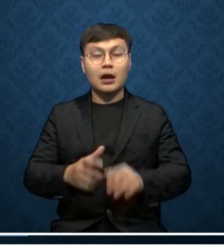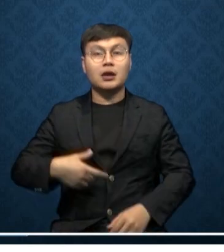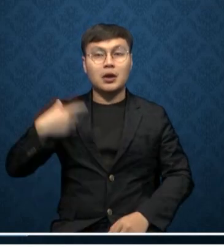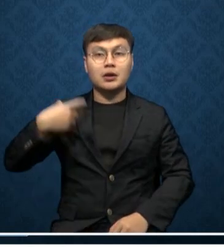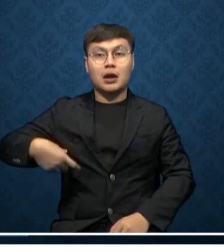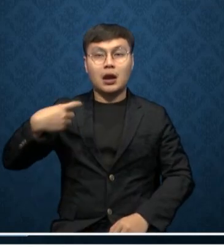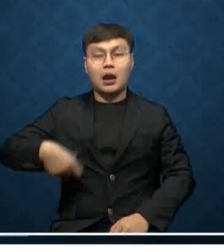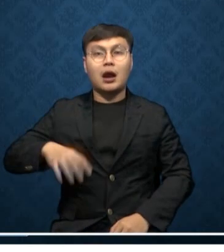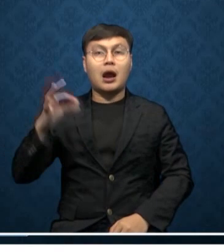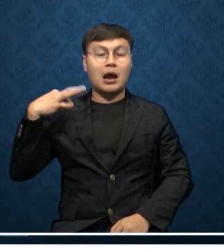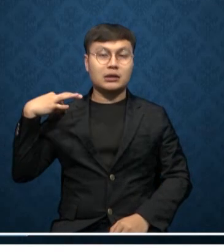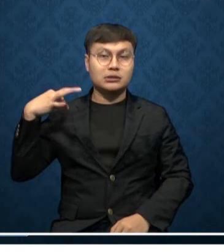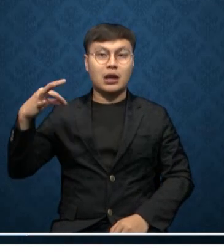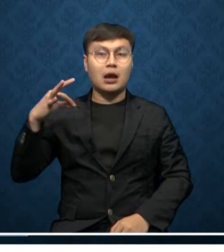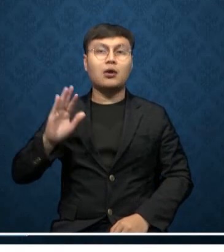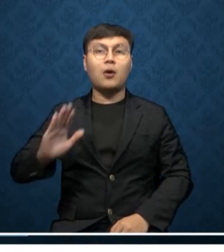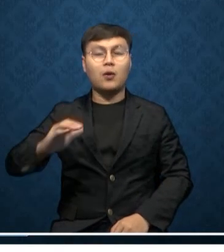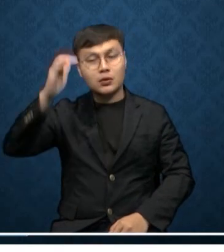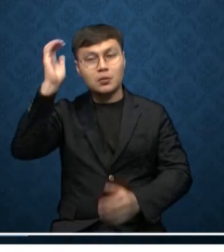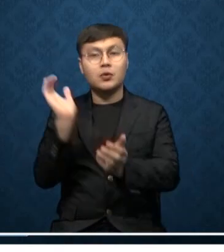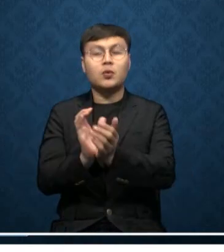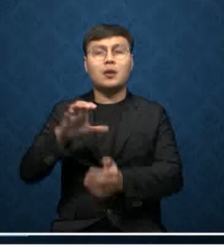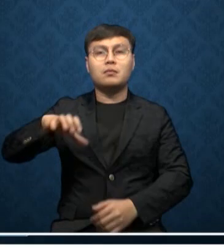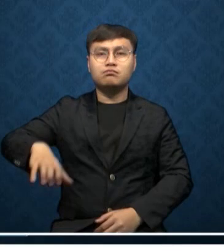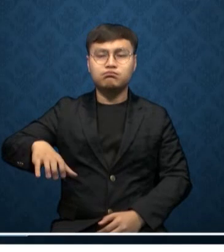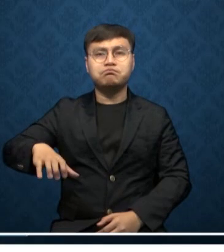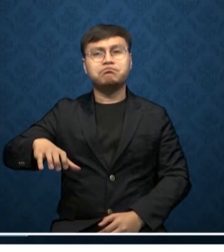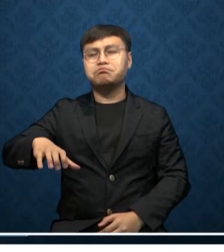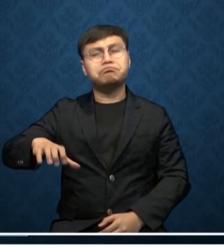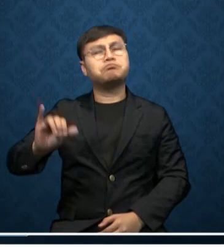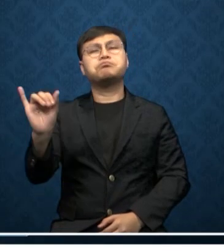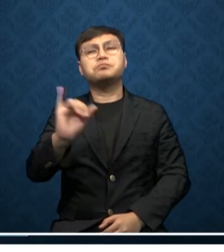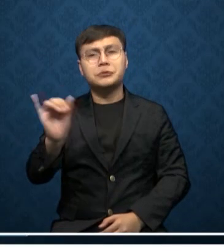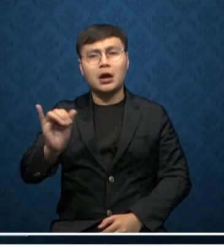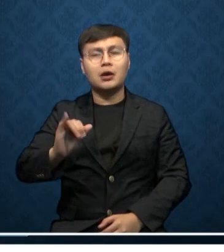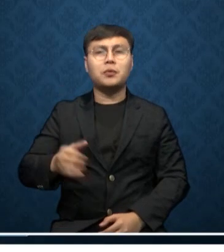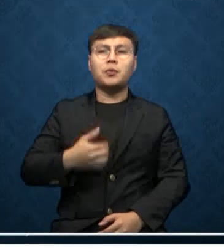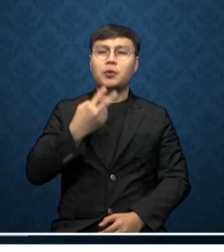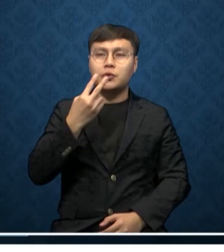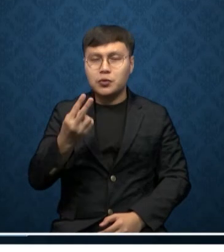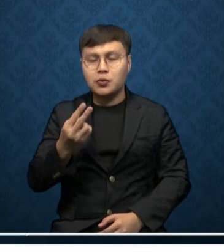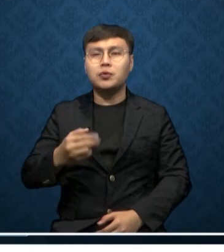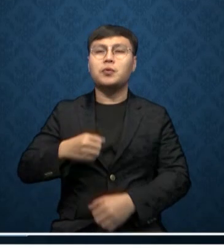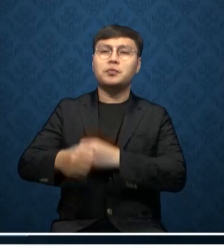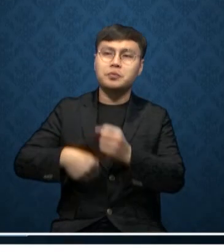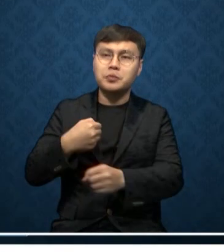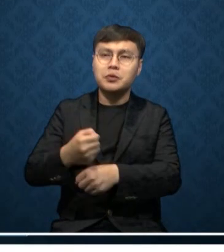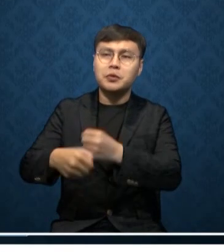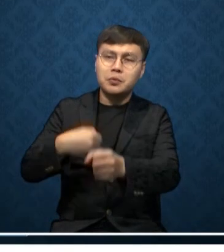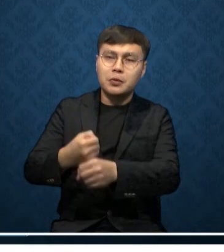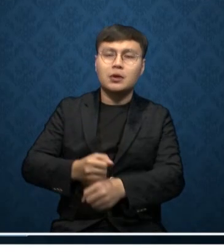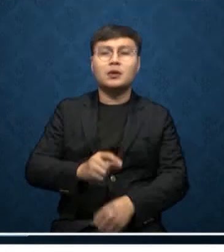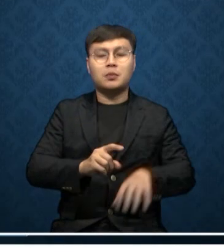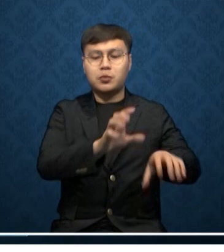อาสาประจำสถานีตำรวจไม่คืบหน้าเลยนะผมตามมาหลายปีละนะฮะ 151แห่ง